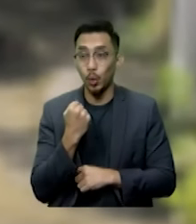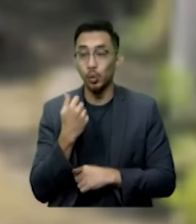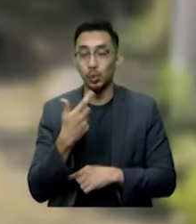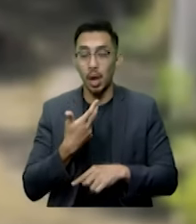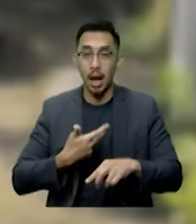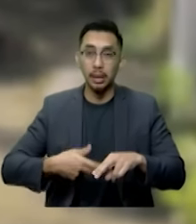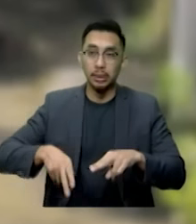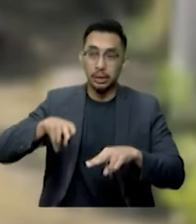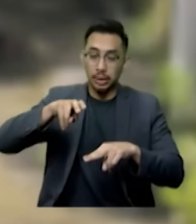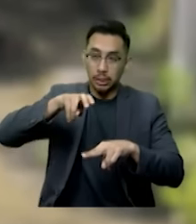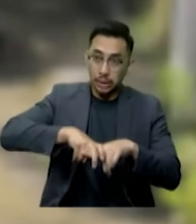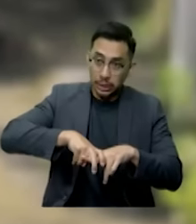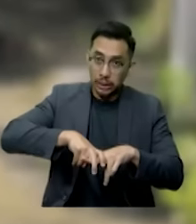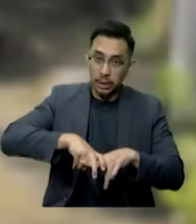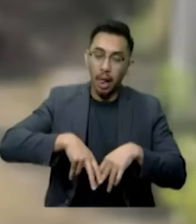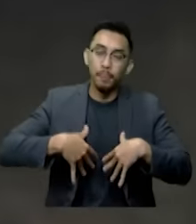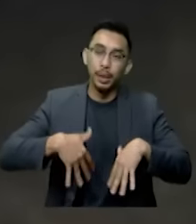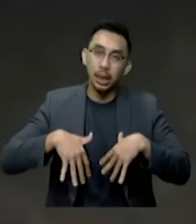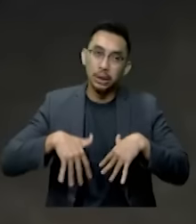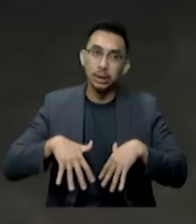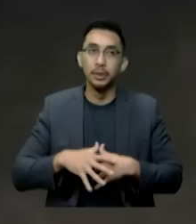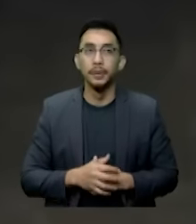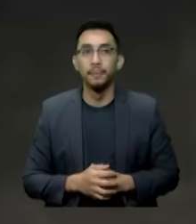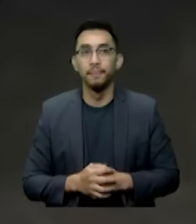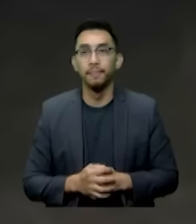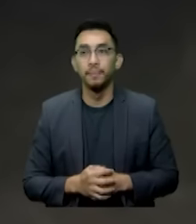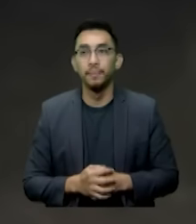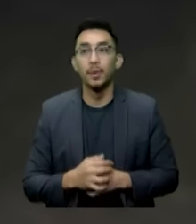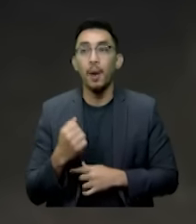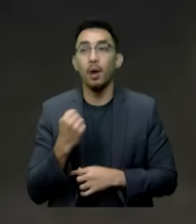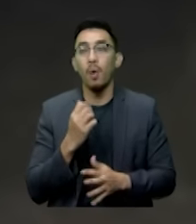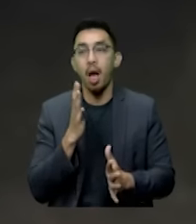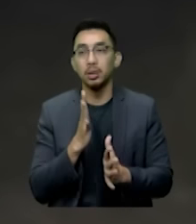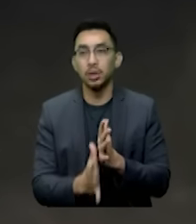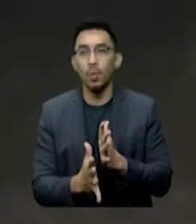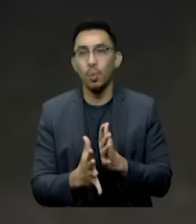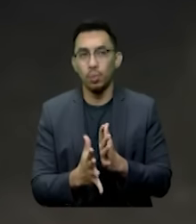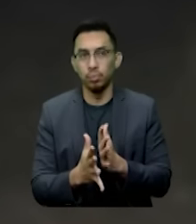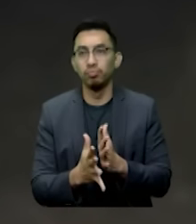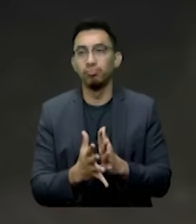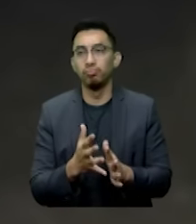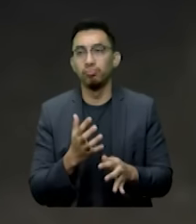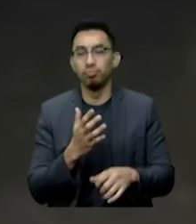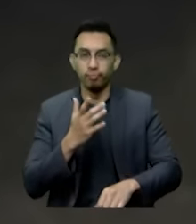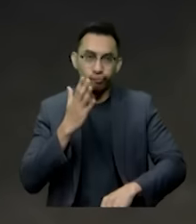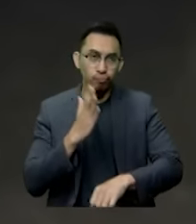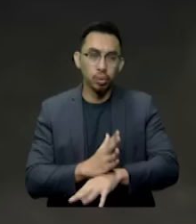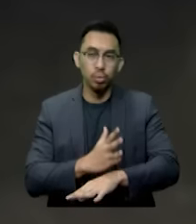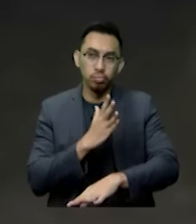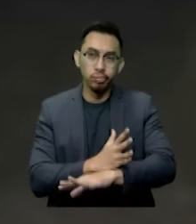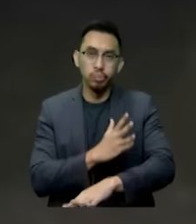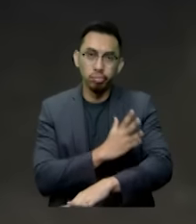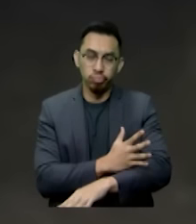hingga tak berdaya. Sadis, pelaku langsung memutilasi korban dan membuang barang bukti senjata tajam